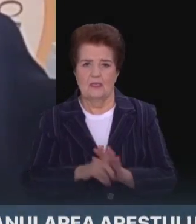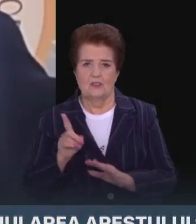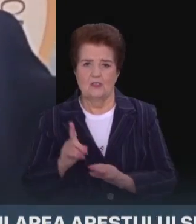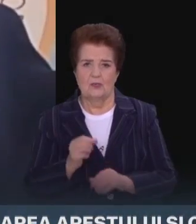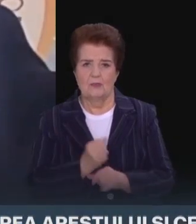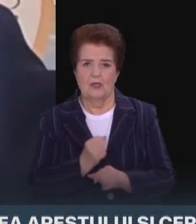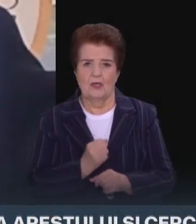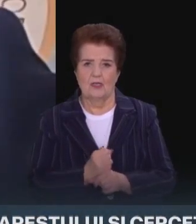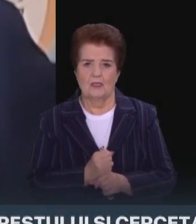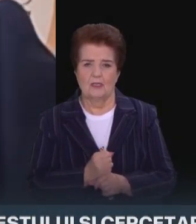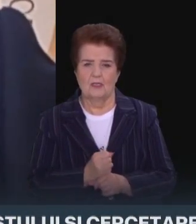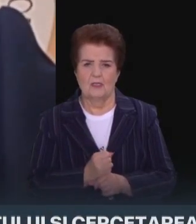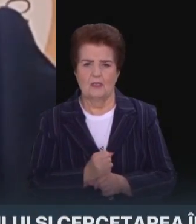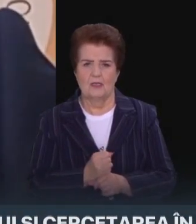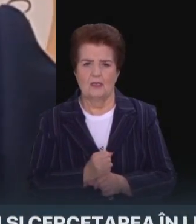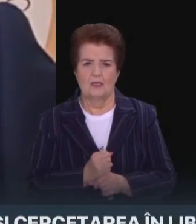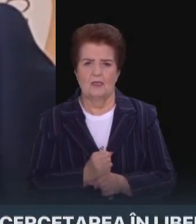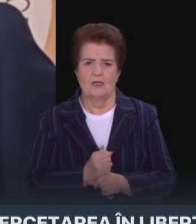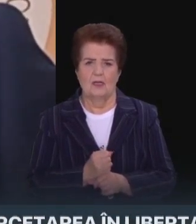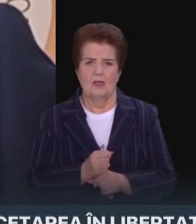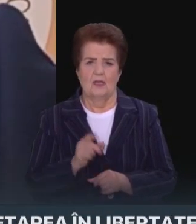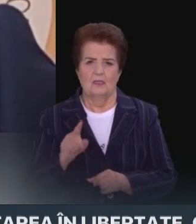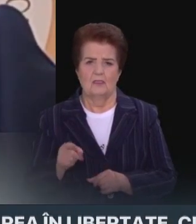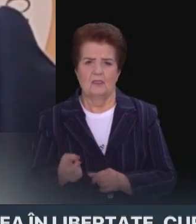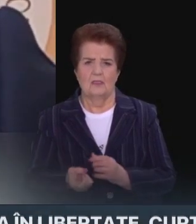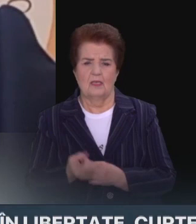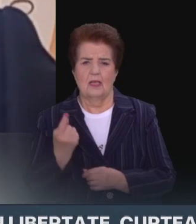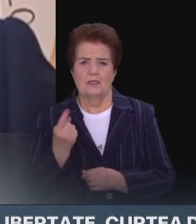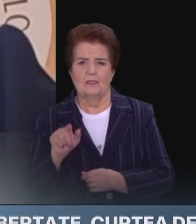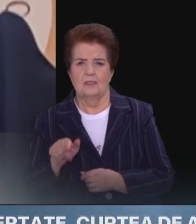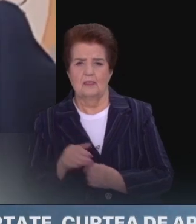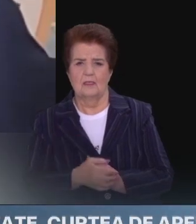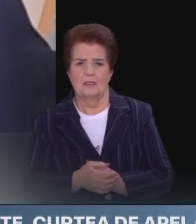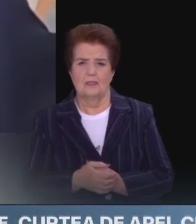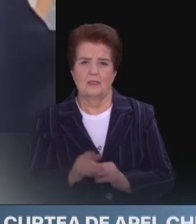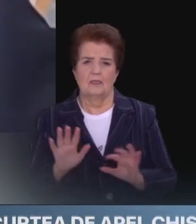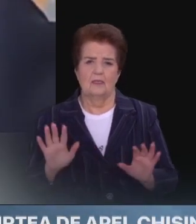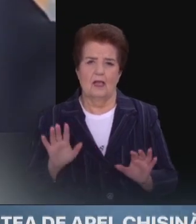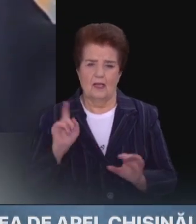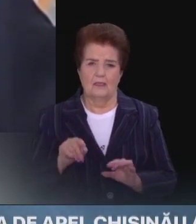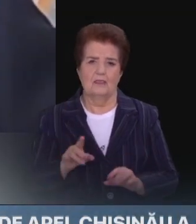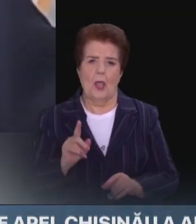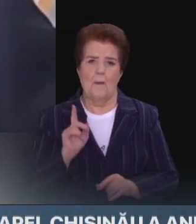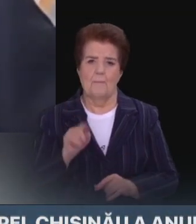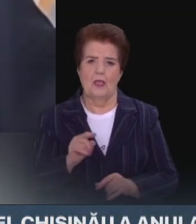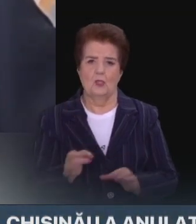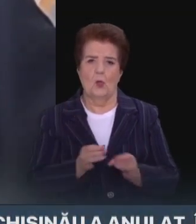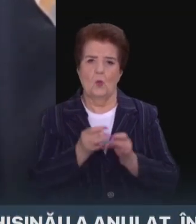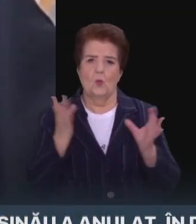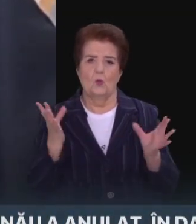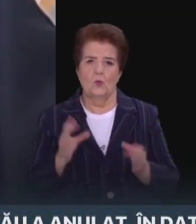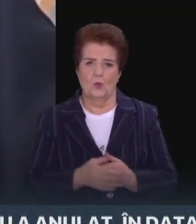activitatea biologică plantele, să iasă din pauză și aceasta pentru culturile, mai